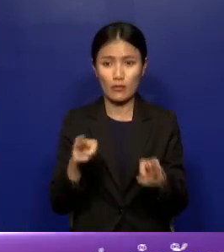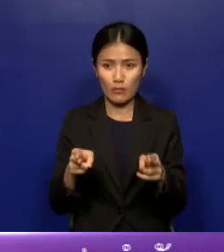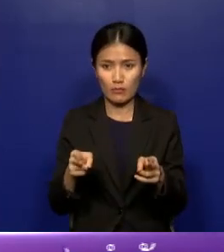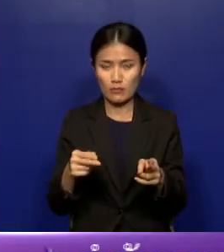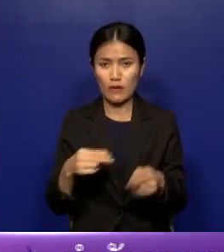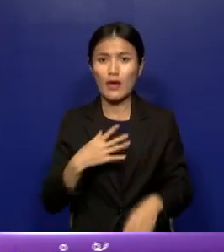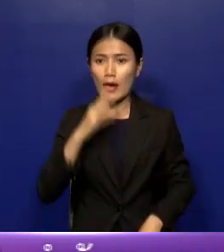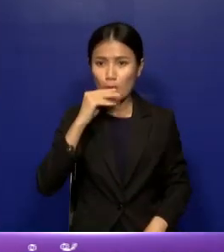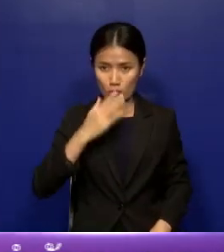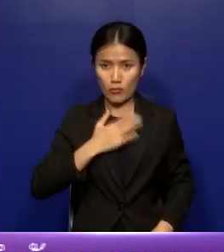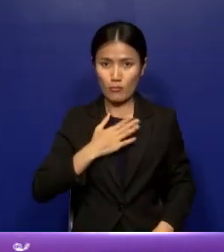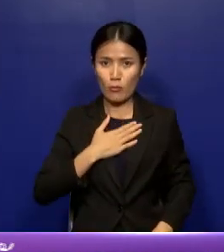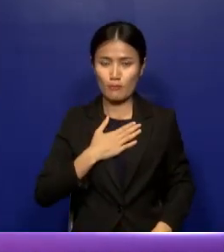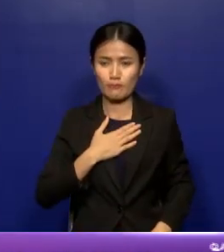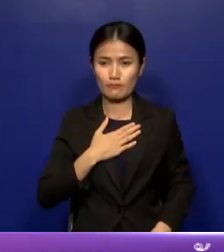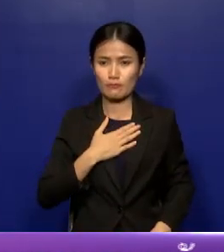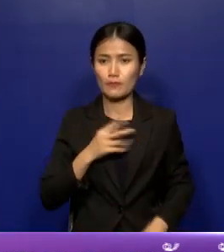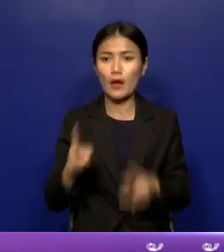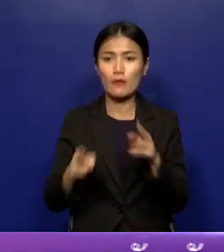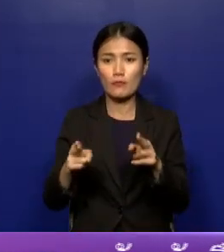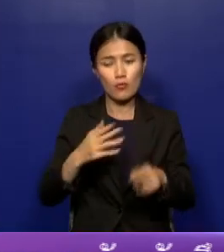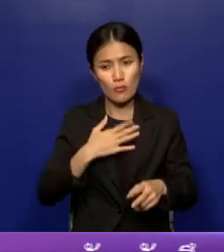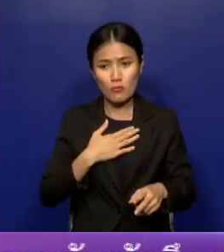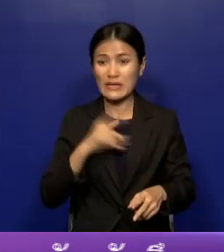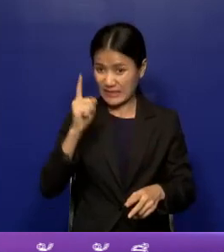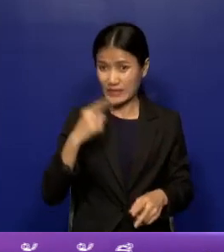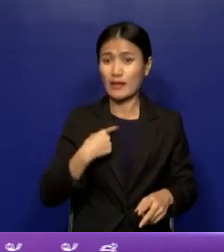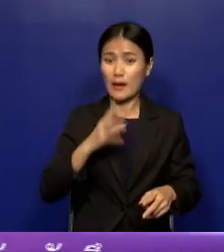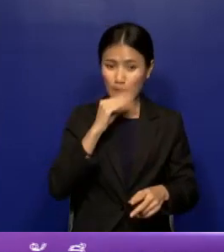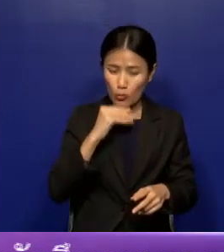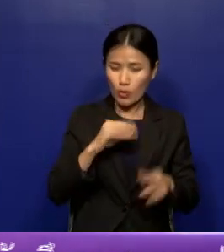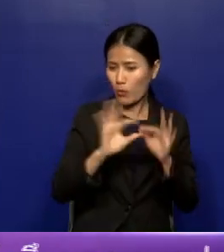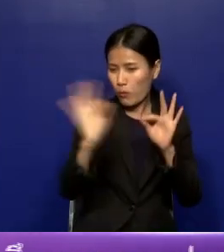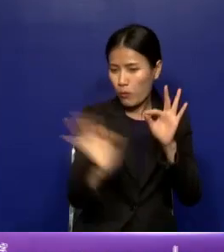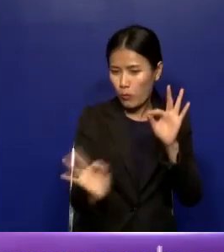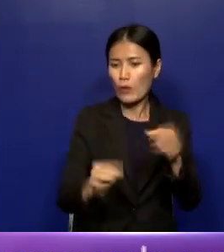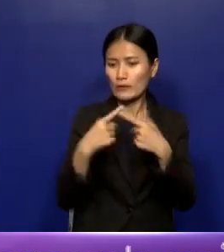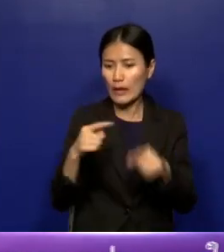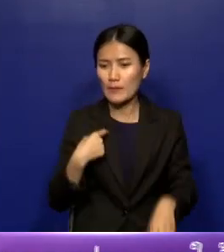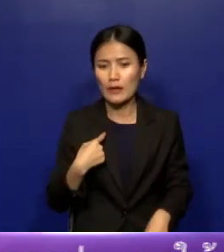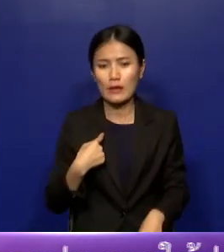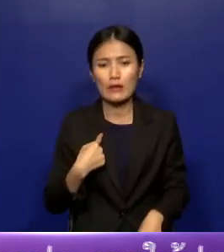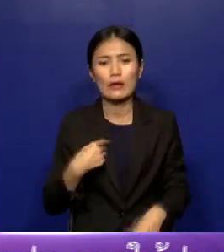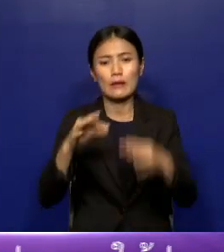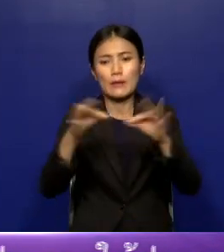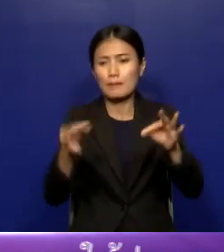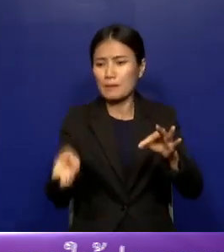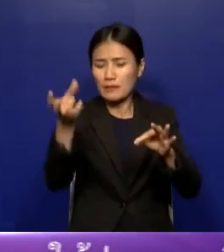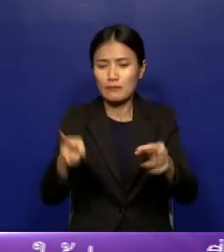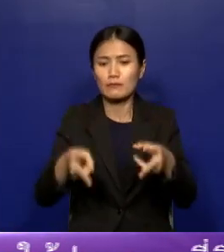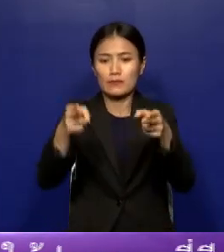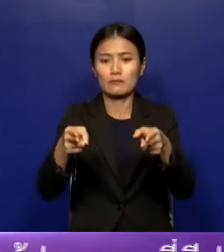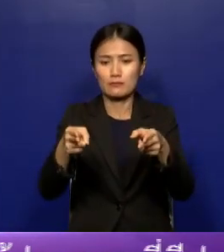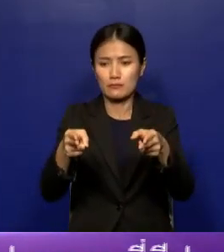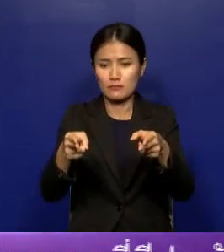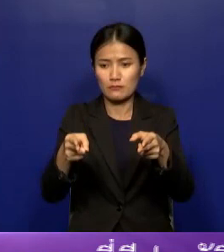คำพูดของผมกริยาของผมไม่ใส่ในที่มันดูไม่ดีนะโอเคนะครับลืมตาพูดแล้วนะเนี่ย